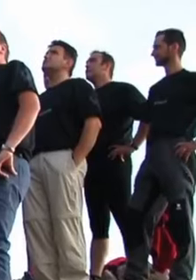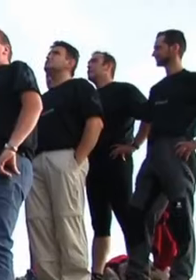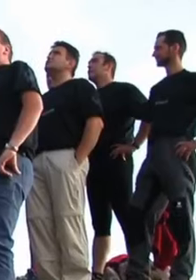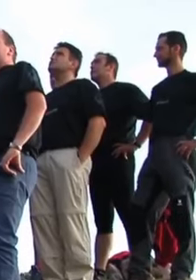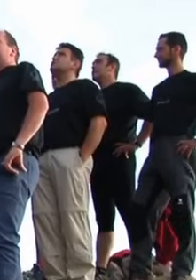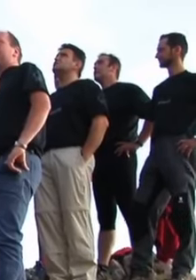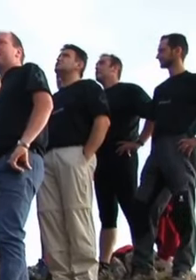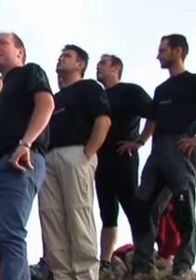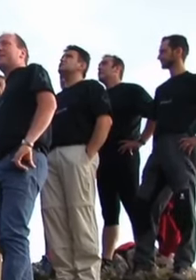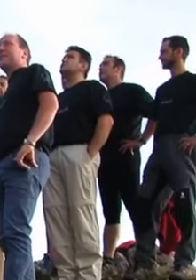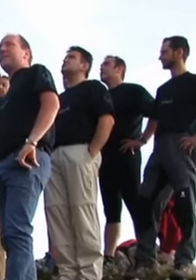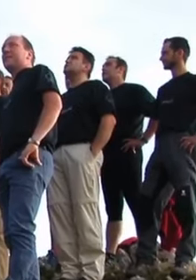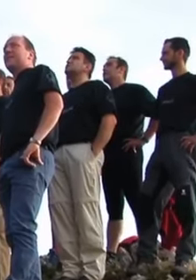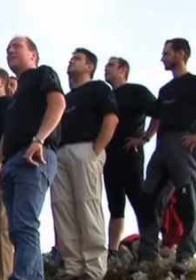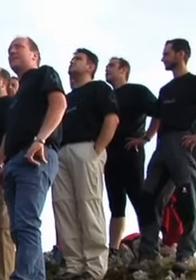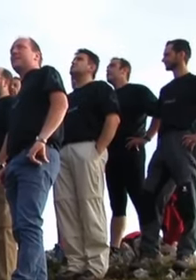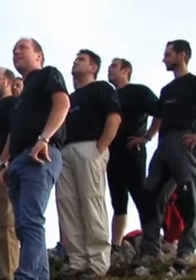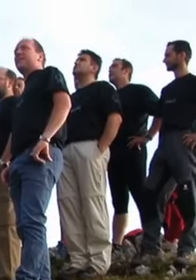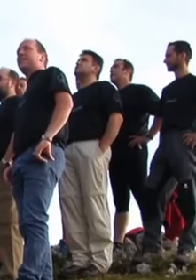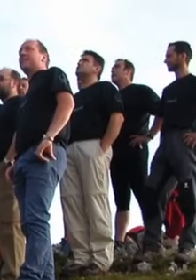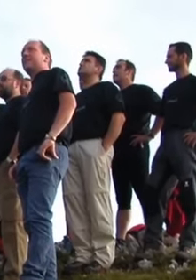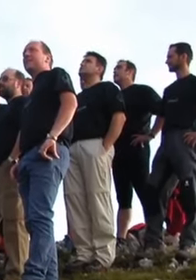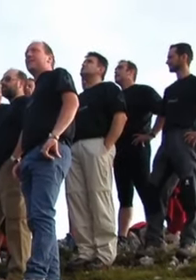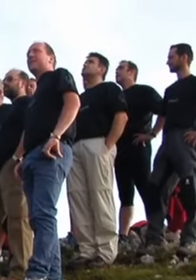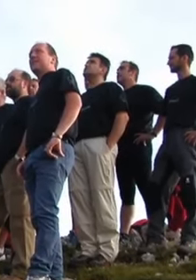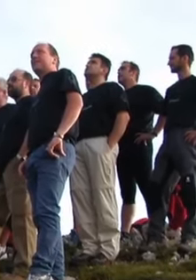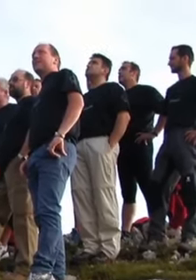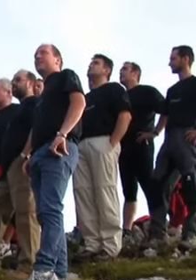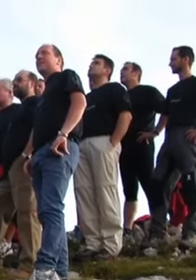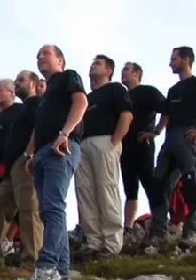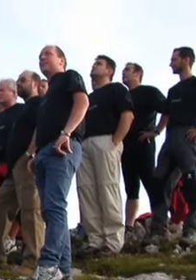io no all